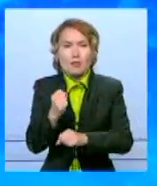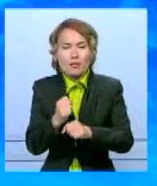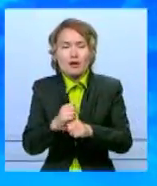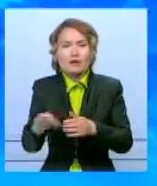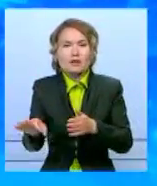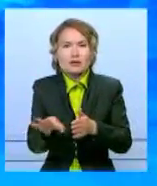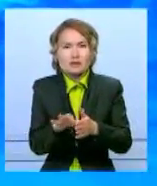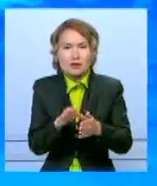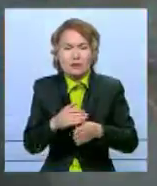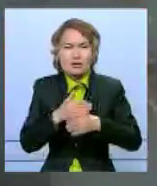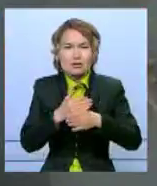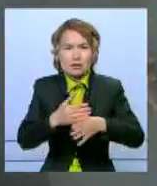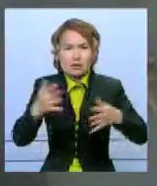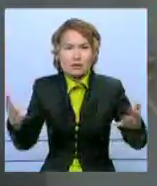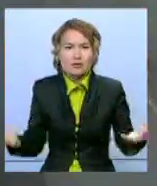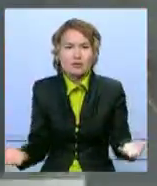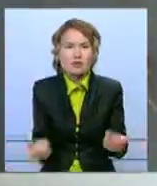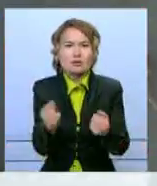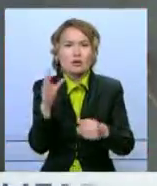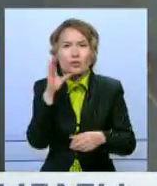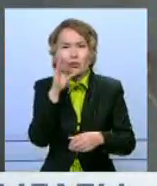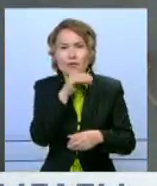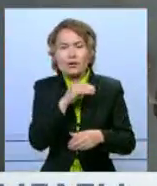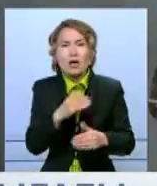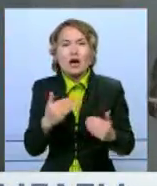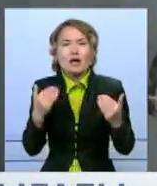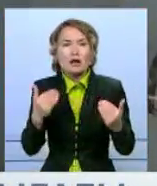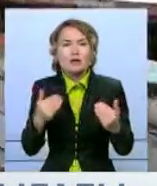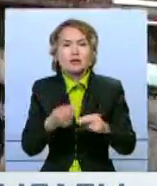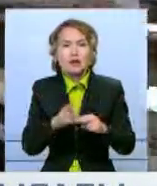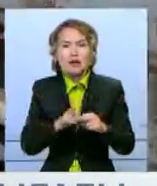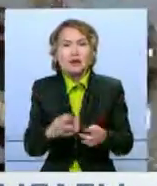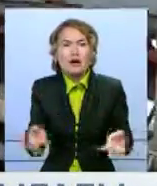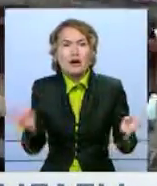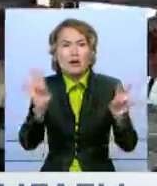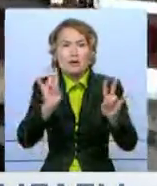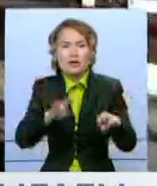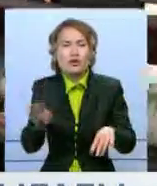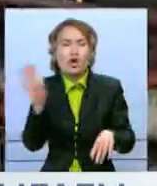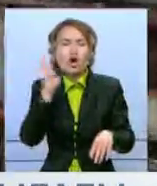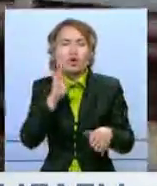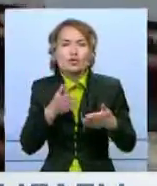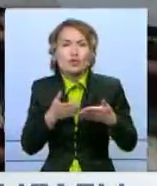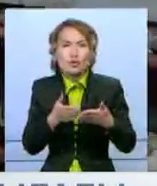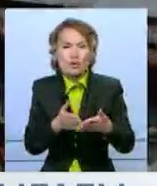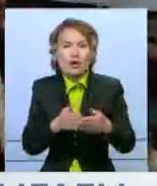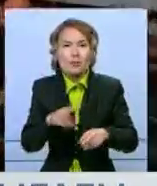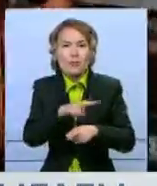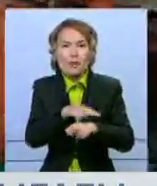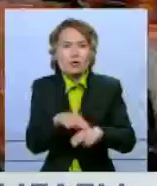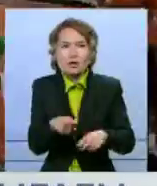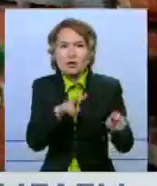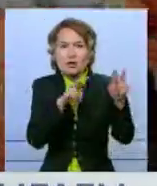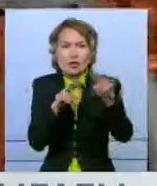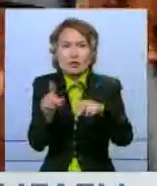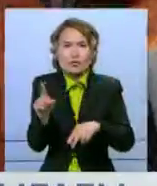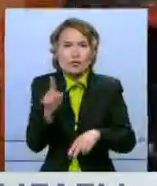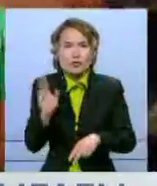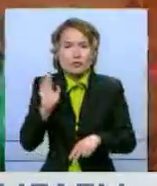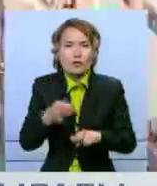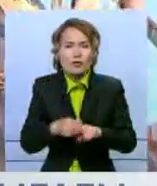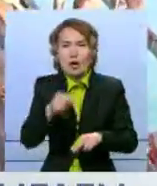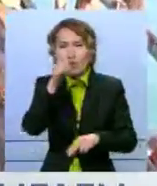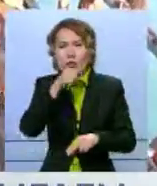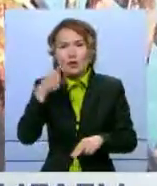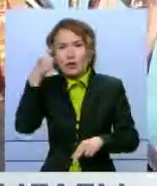секіріп сүйретке түсірді әдетке айналдырған. Ендігі жерде жағалауда қараусыз қалған су көлігін полицейлер күзетеді. Еске сала кетсек,